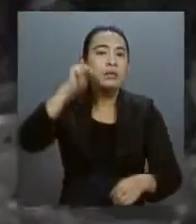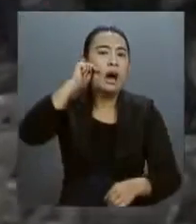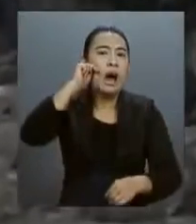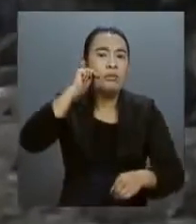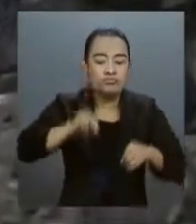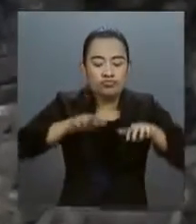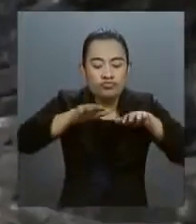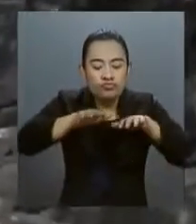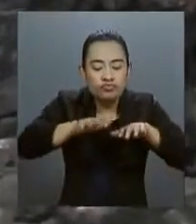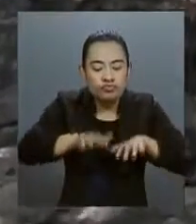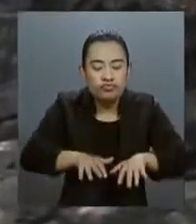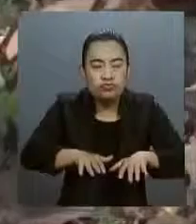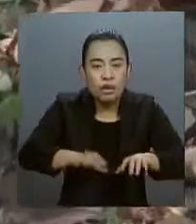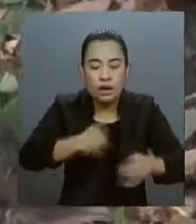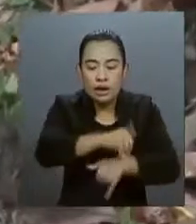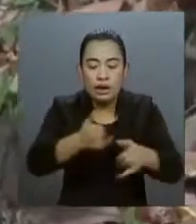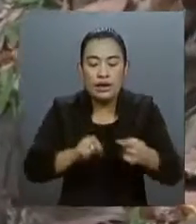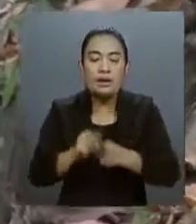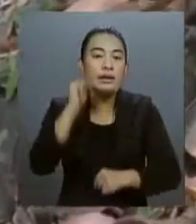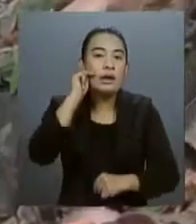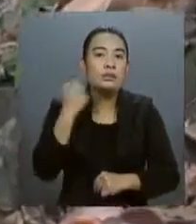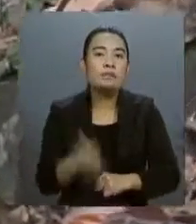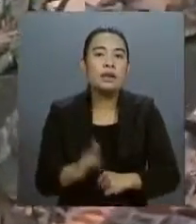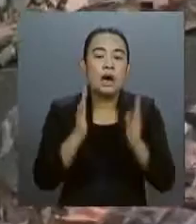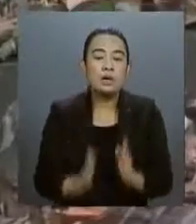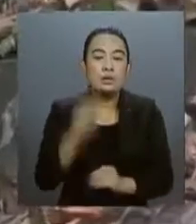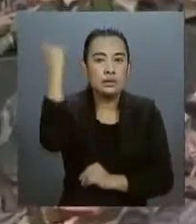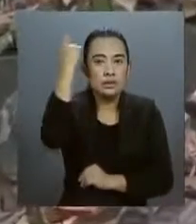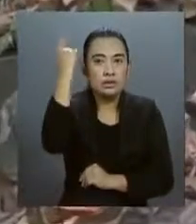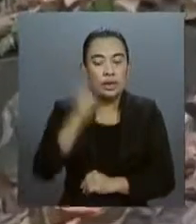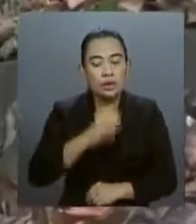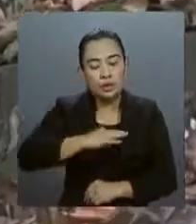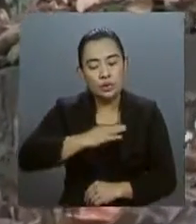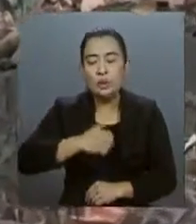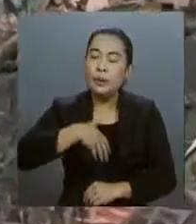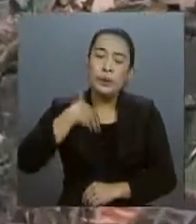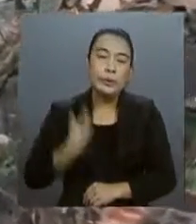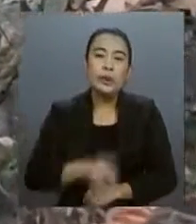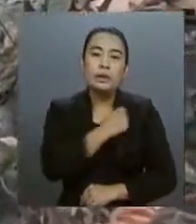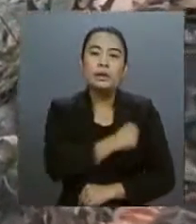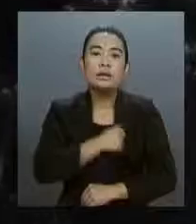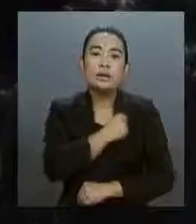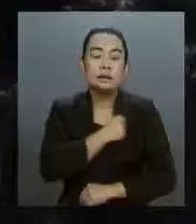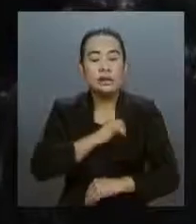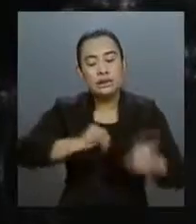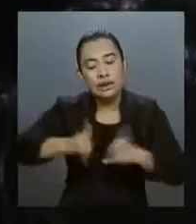จนไม่สามารถลงเล่นน้ำได้ตามปกติทำให้นักท่องเที่ยวบางส่วนต้องผิดหวังที่ไม่สามารถลงเล่นน้ำคลายร้อนได้ครับ